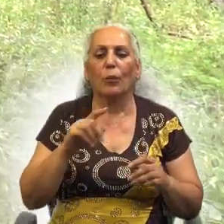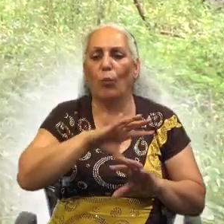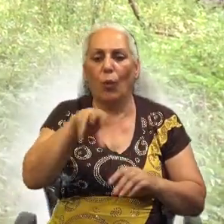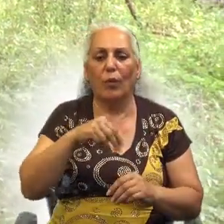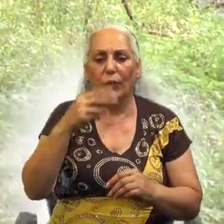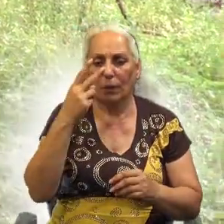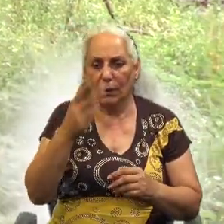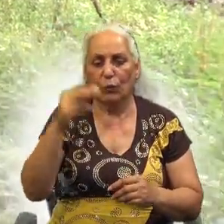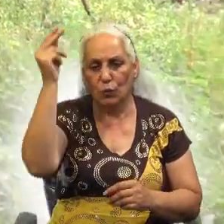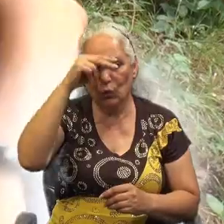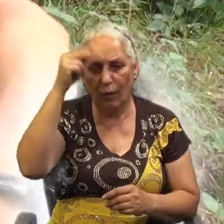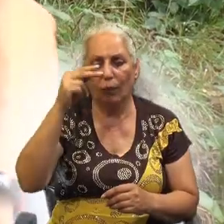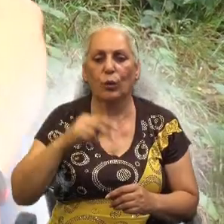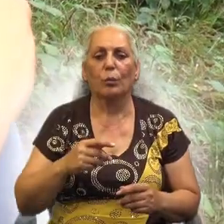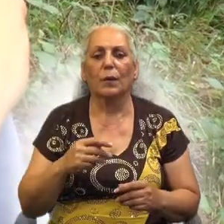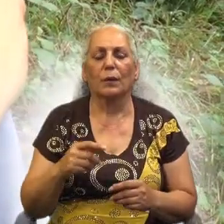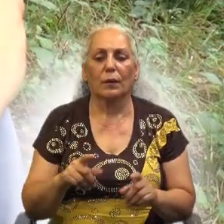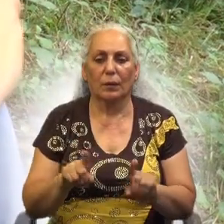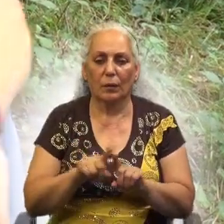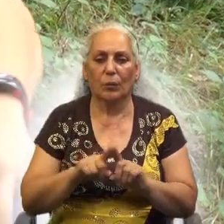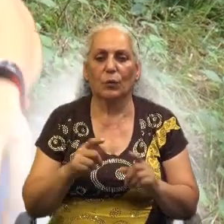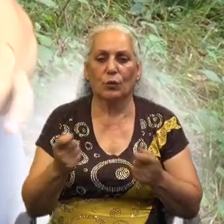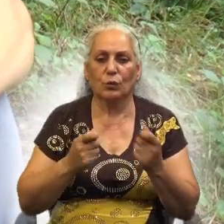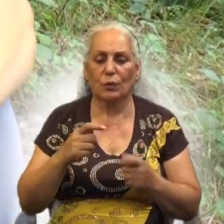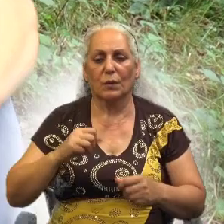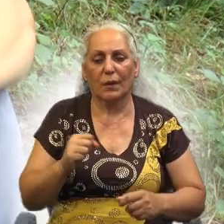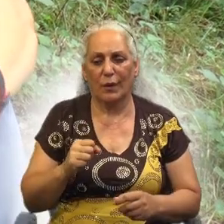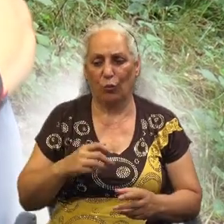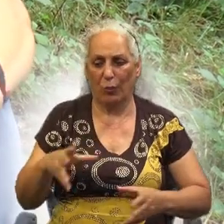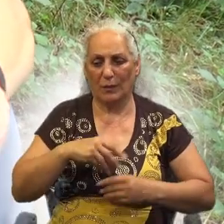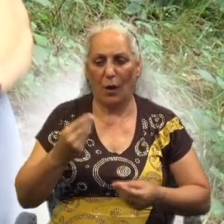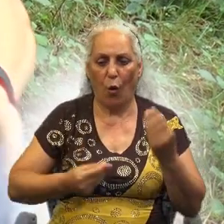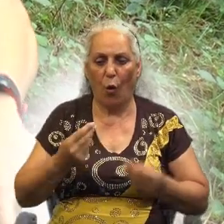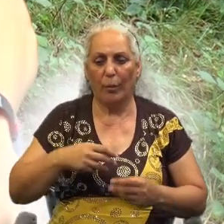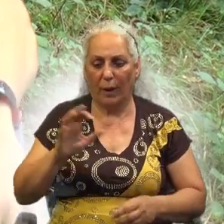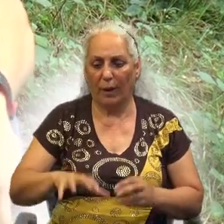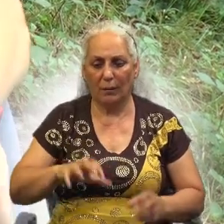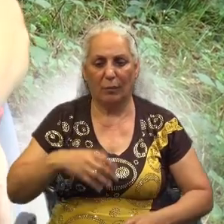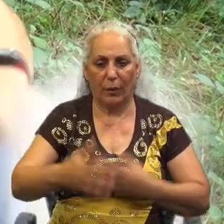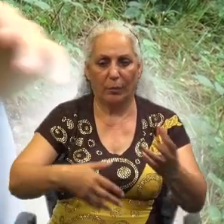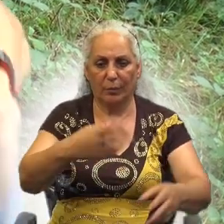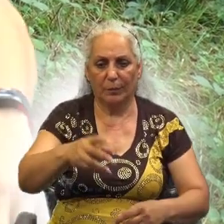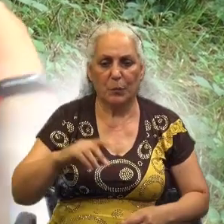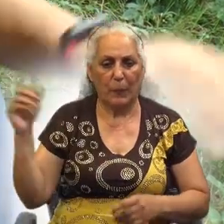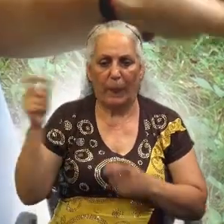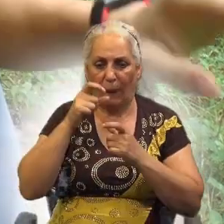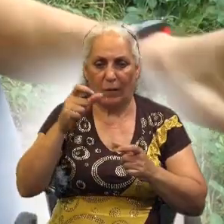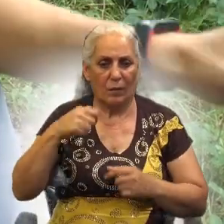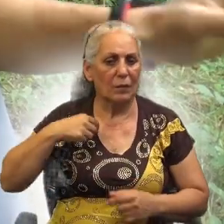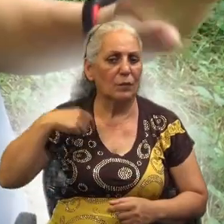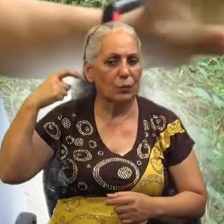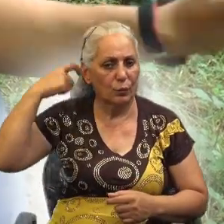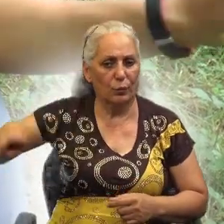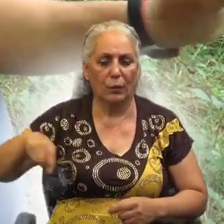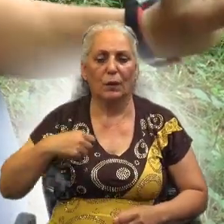որոնք ճամբարում են սովորեցրել։ Ընկերներով խաղում էինք, գնդակը ընկավ, բայց ես չլսեցի իրանց ու անցա այս